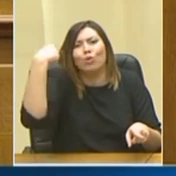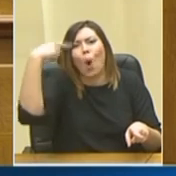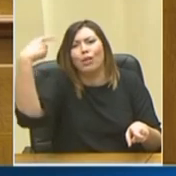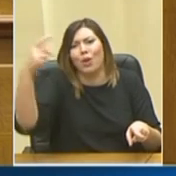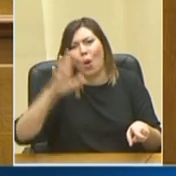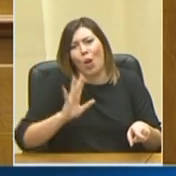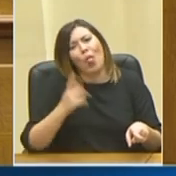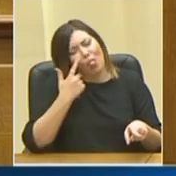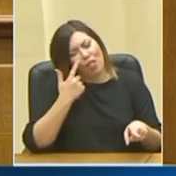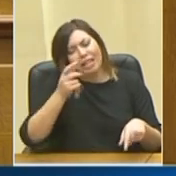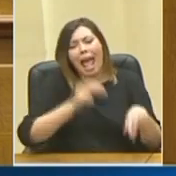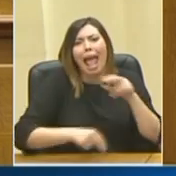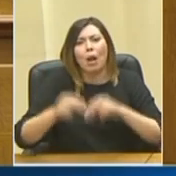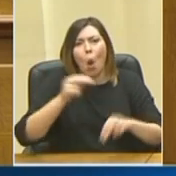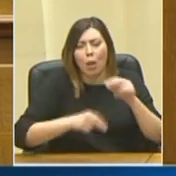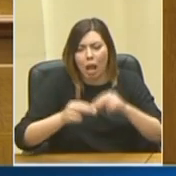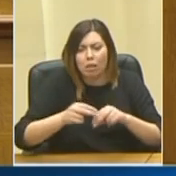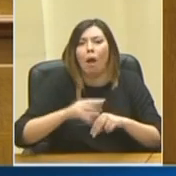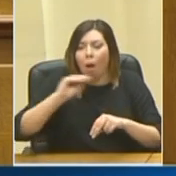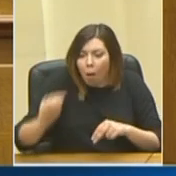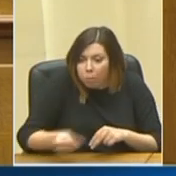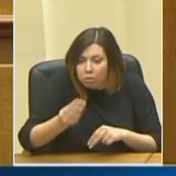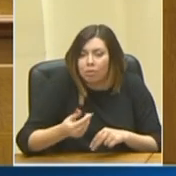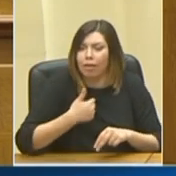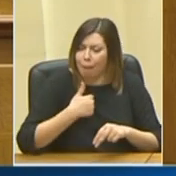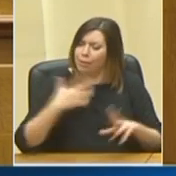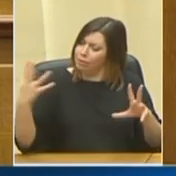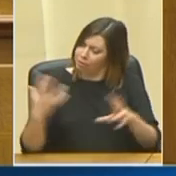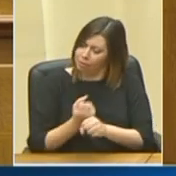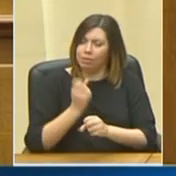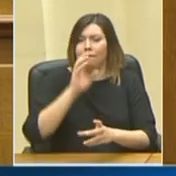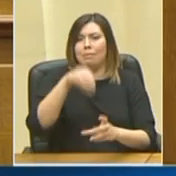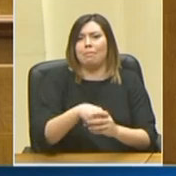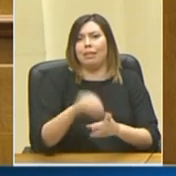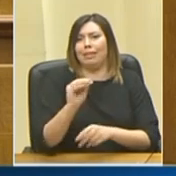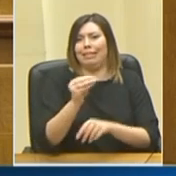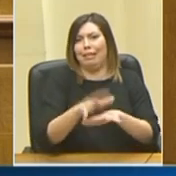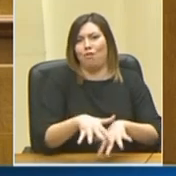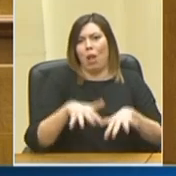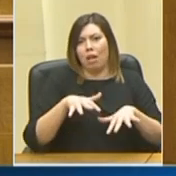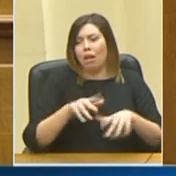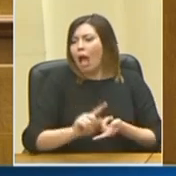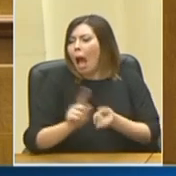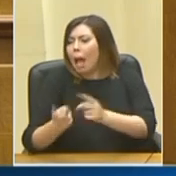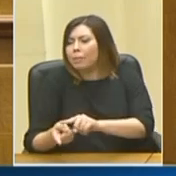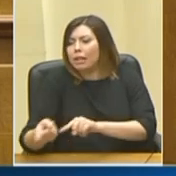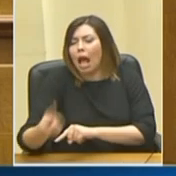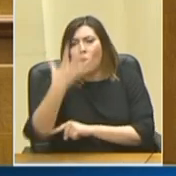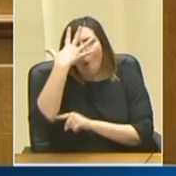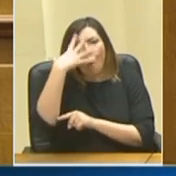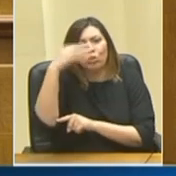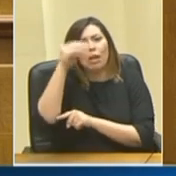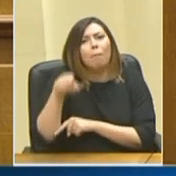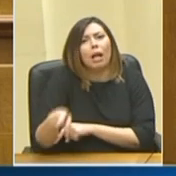προσγειωθεί ανώμαλα τη νύχτα των εκλογών. Η Ένωση Κεντρών δεν θα του κάνει τη χάρη. Ο Δία Τσίπρας βγάζει δημοσκοπήσεις